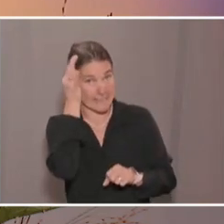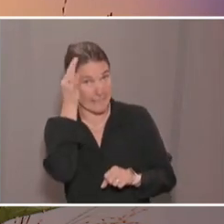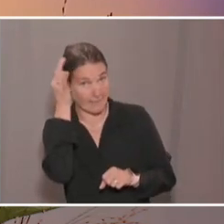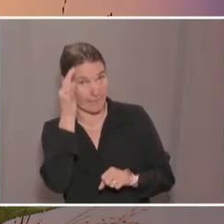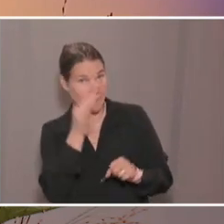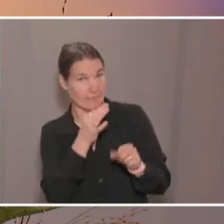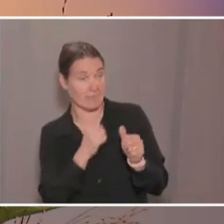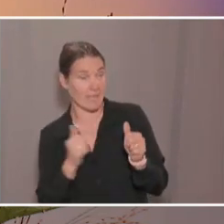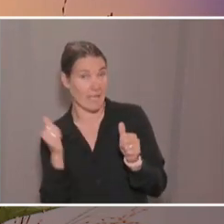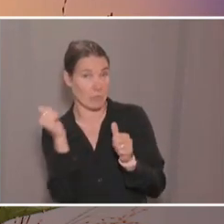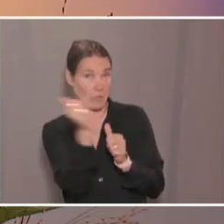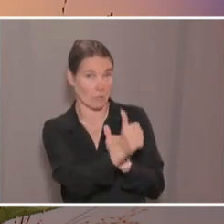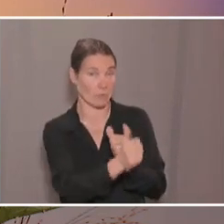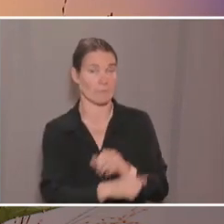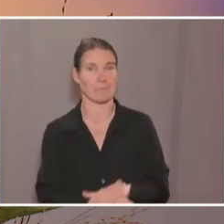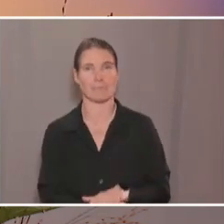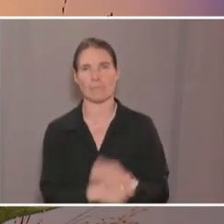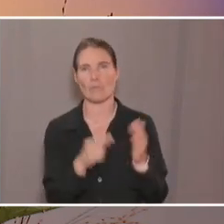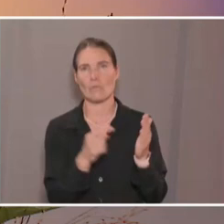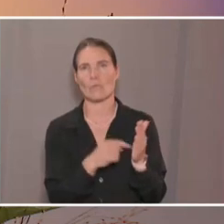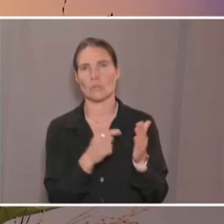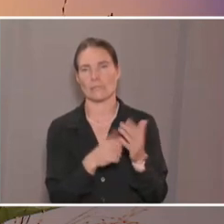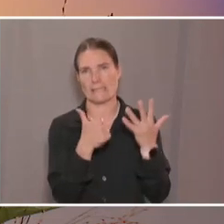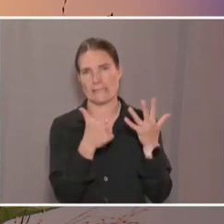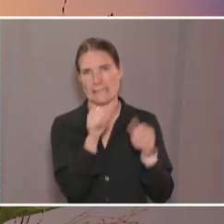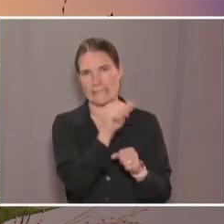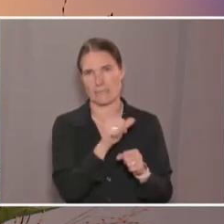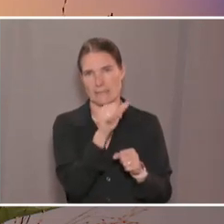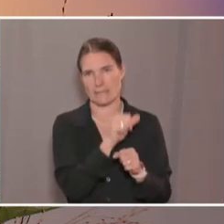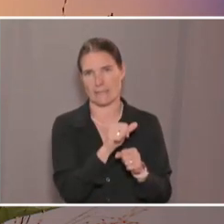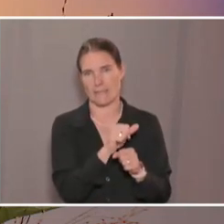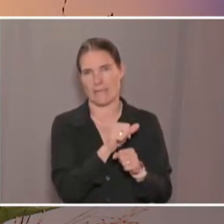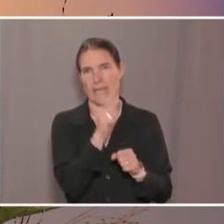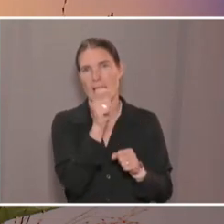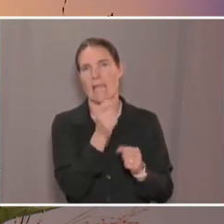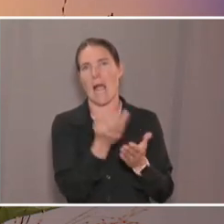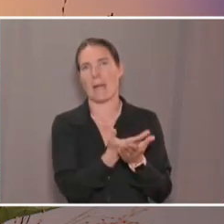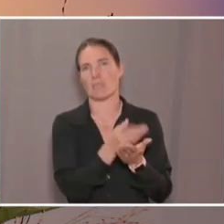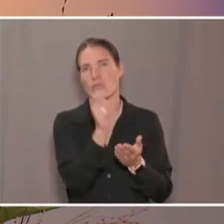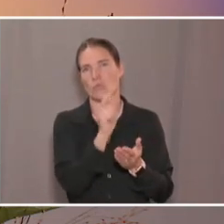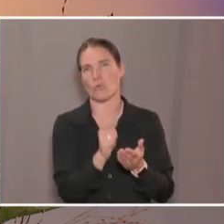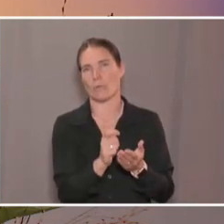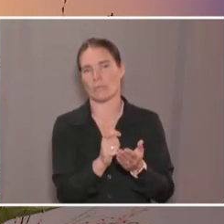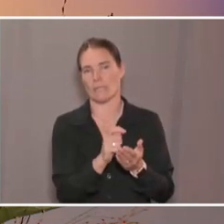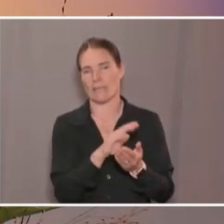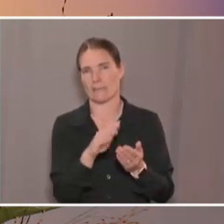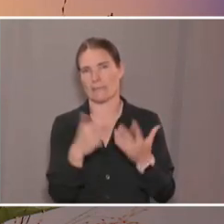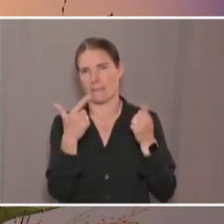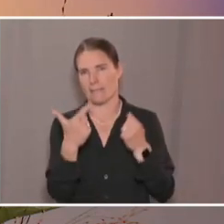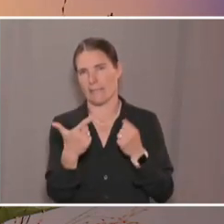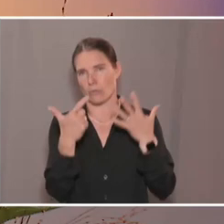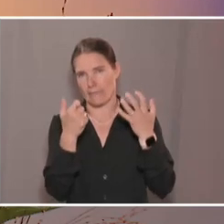weit voraus. Die Forderung eines sechssemestrigen Volksschullehramtsstudiums wurde erst